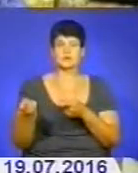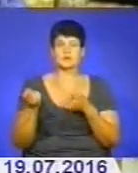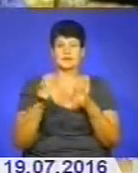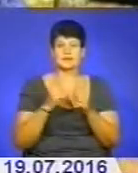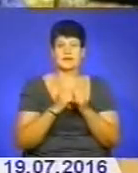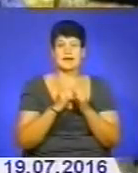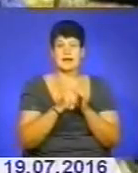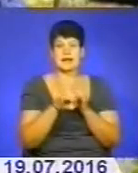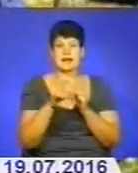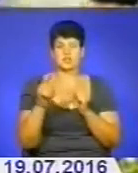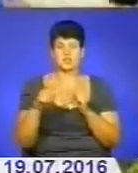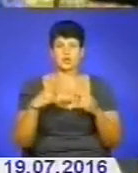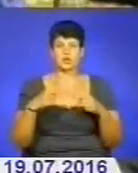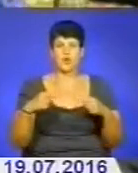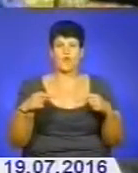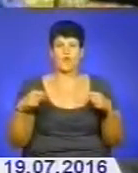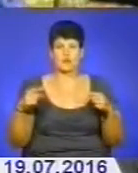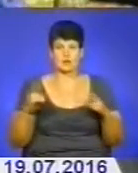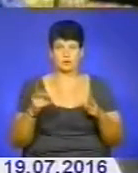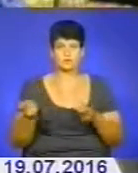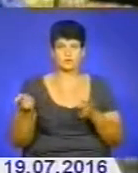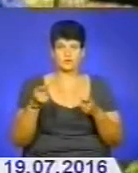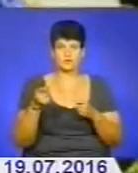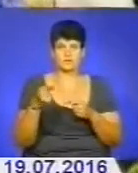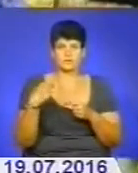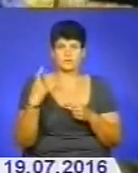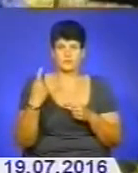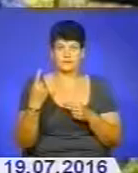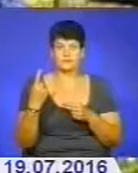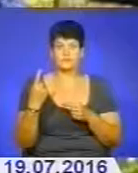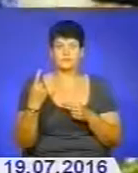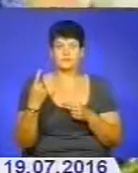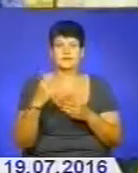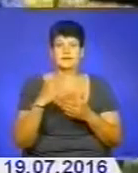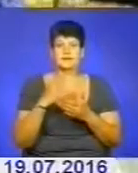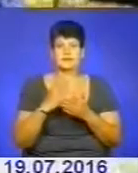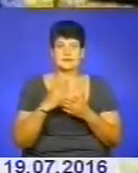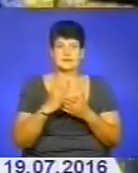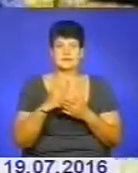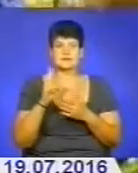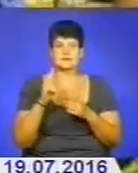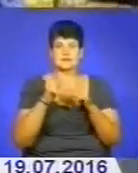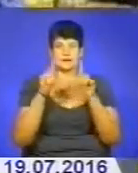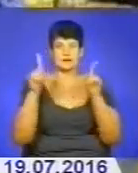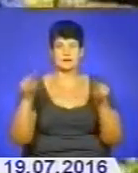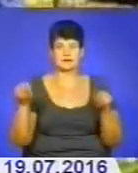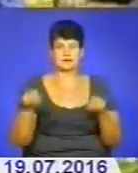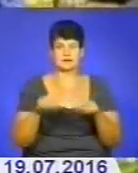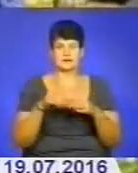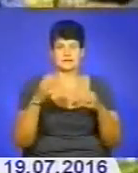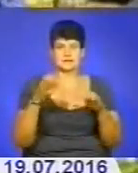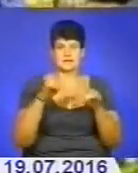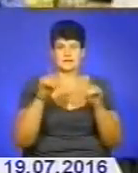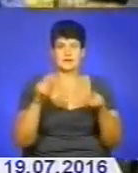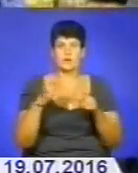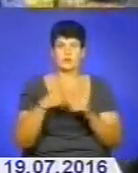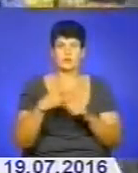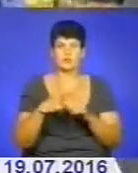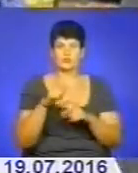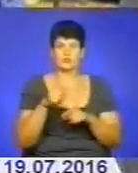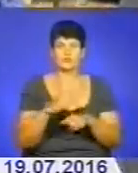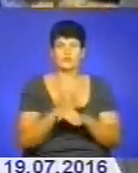якість продукції. Більшість з них, побачивши відеокамеру, залишали свої робочі місця. Інші залюбки йшли на діалог.